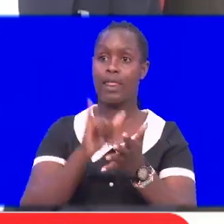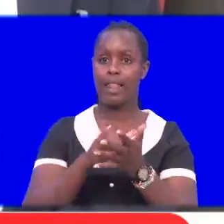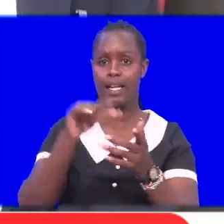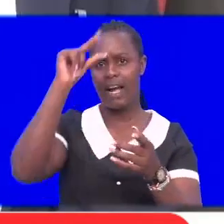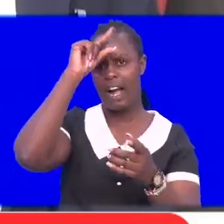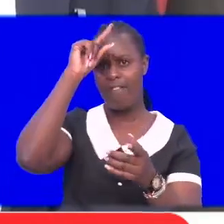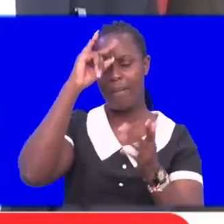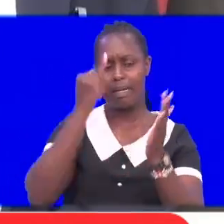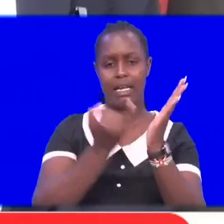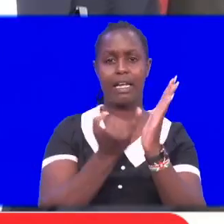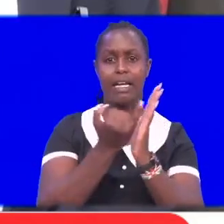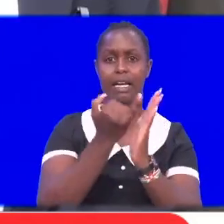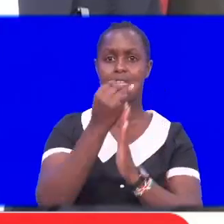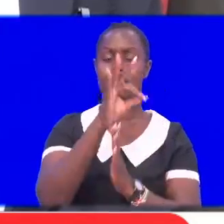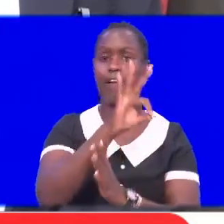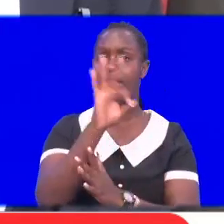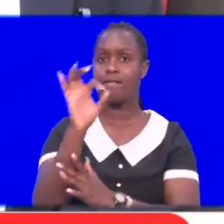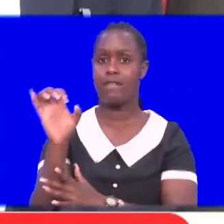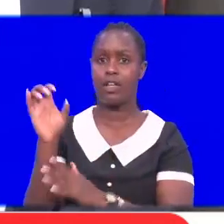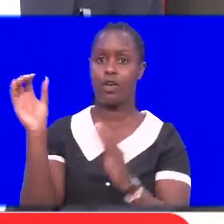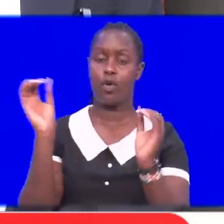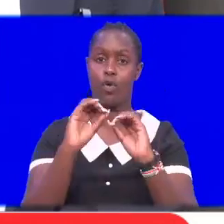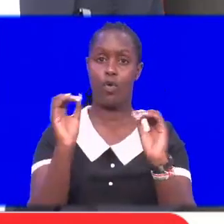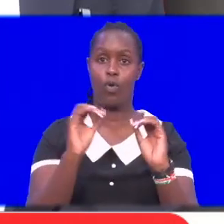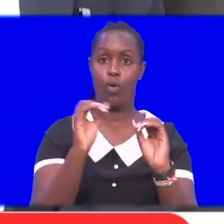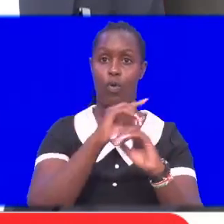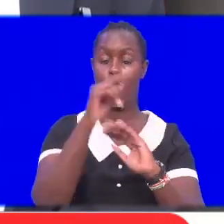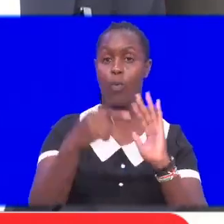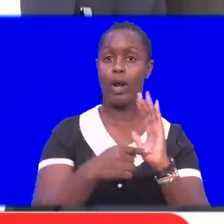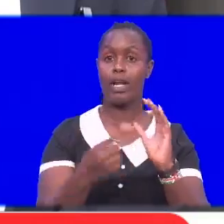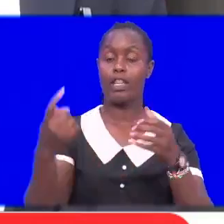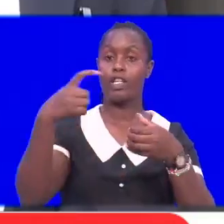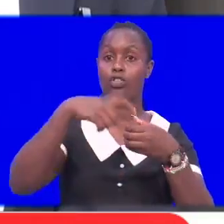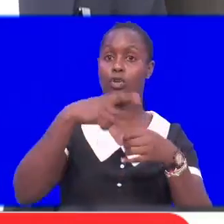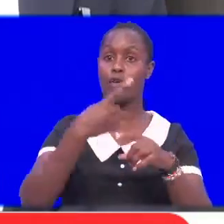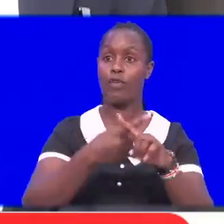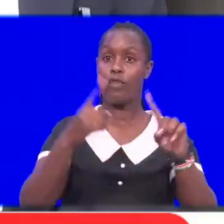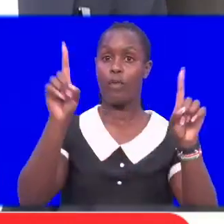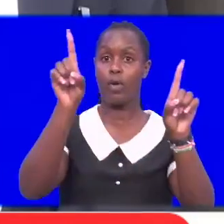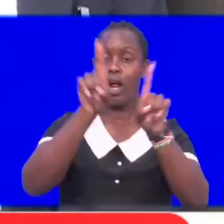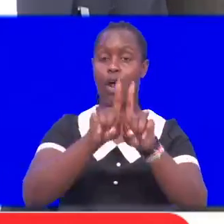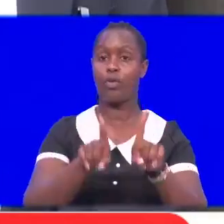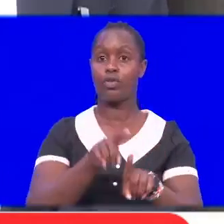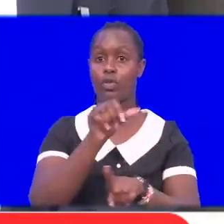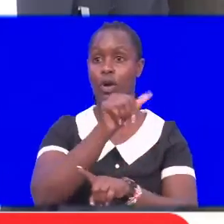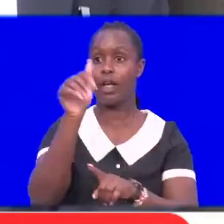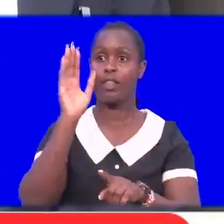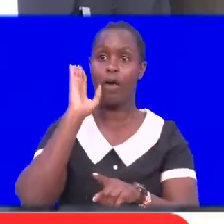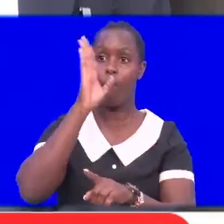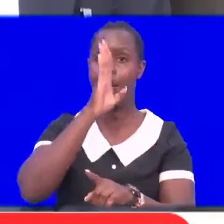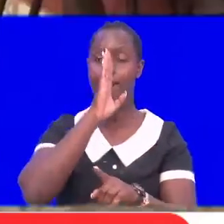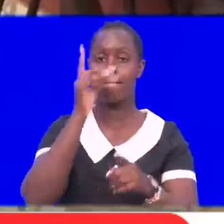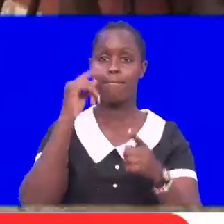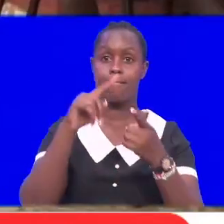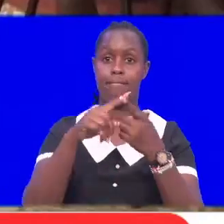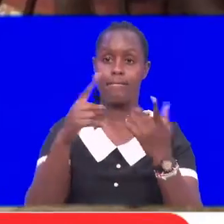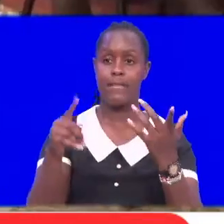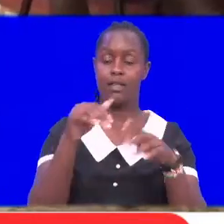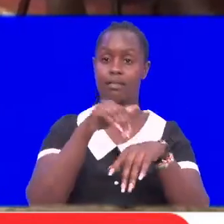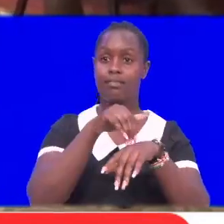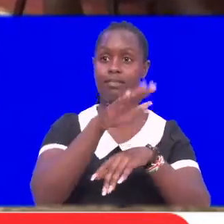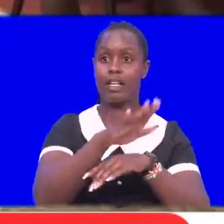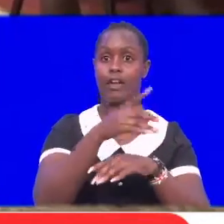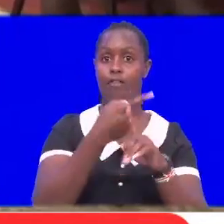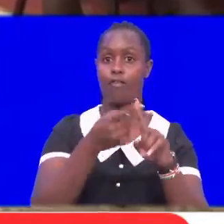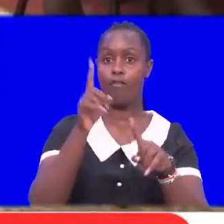increasing their fees when they go to form one, and all of them who are here are going to be placed in form one. Kulingana